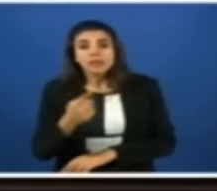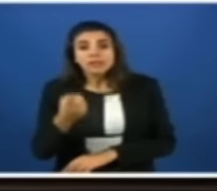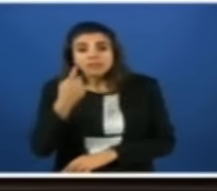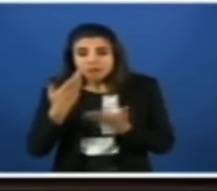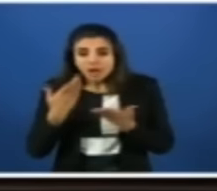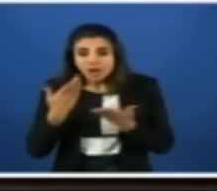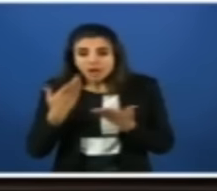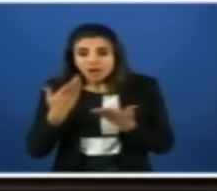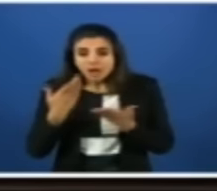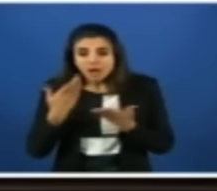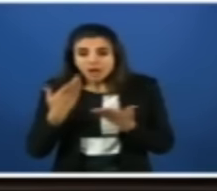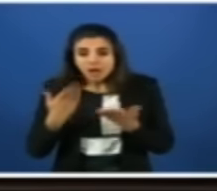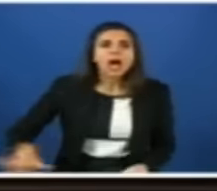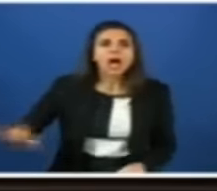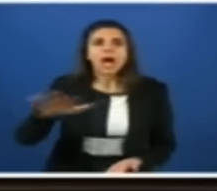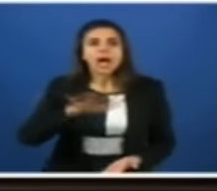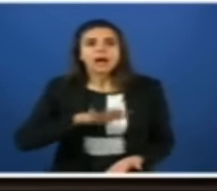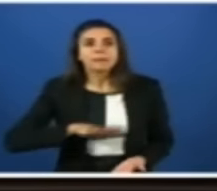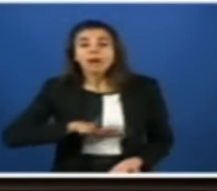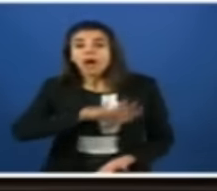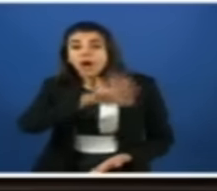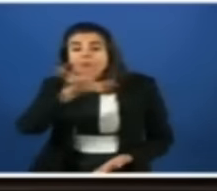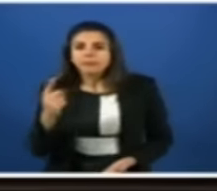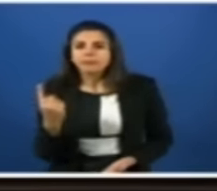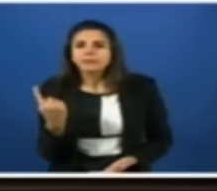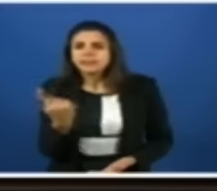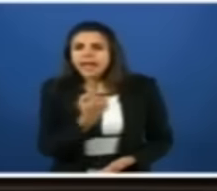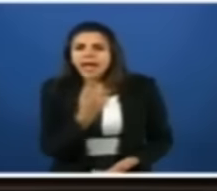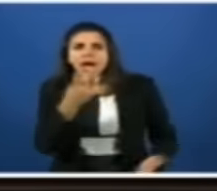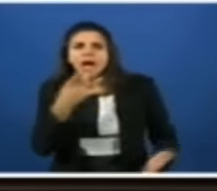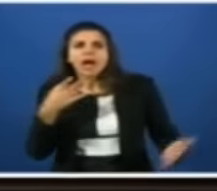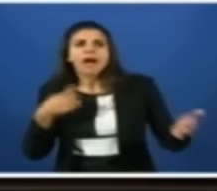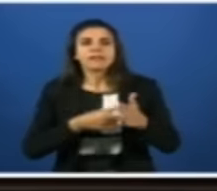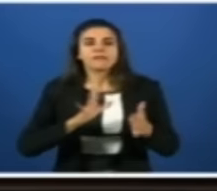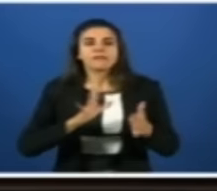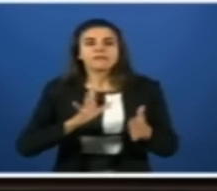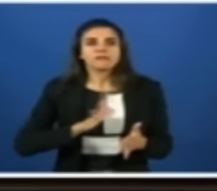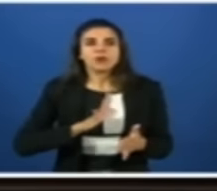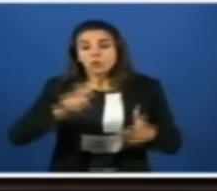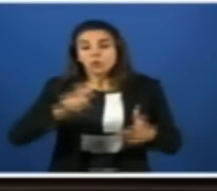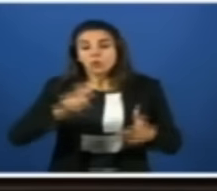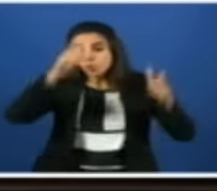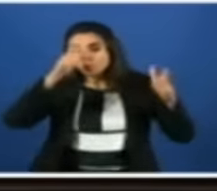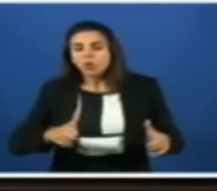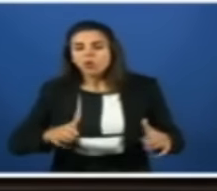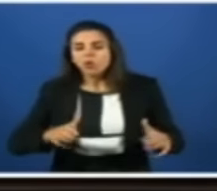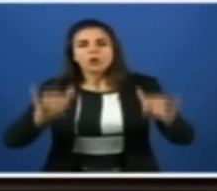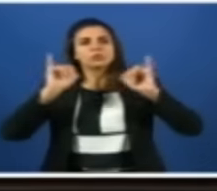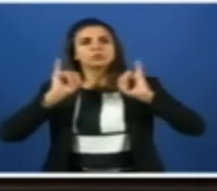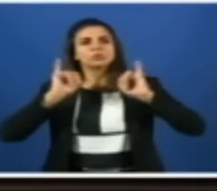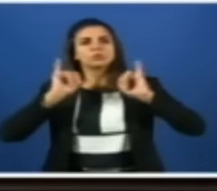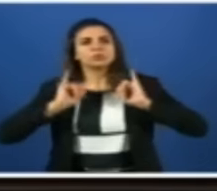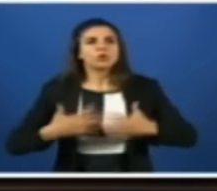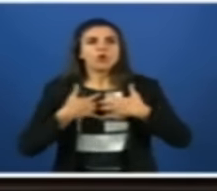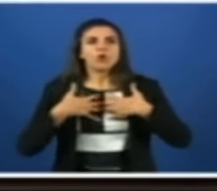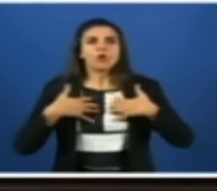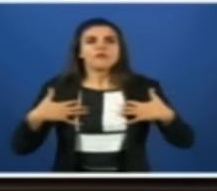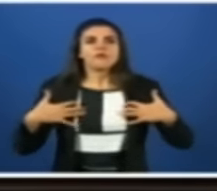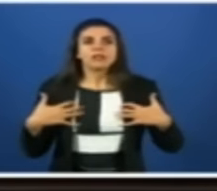devlet hepimizindir. Hepimiz tek bir amaç için ülkemizi huzur ve güven